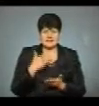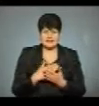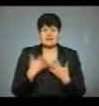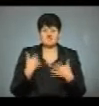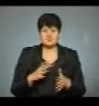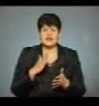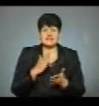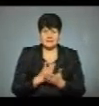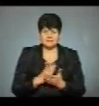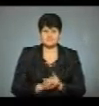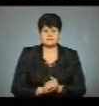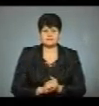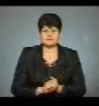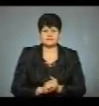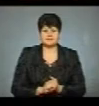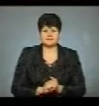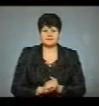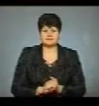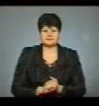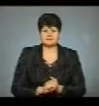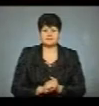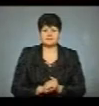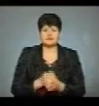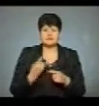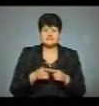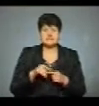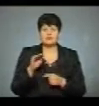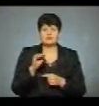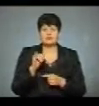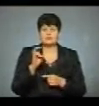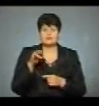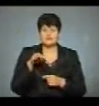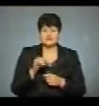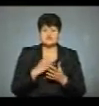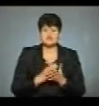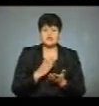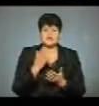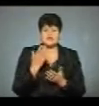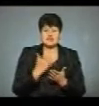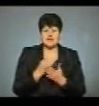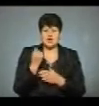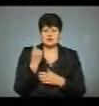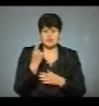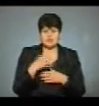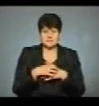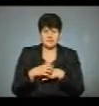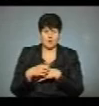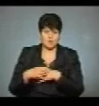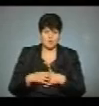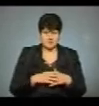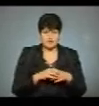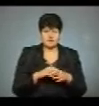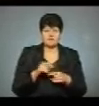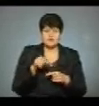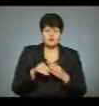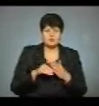є. Кототерапія. Це Фунтик. Є ще 11 котів, каже Віталій Зварич. За його словами, коти йому